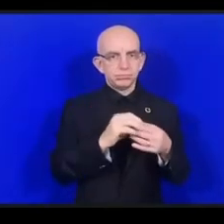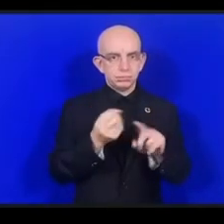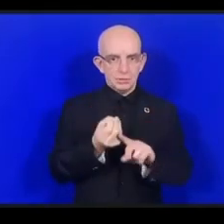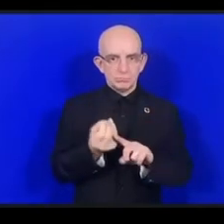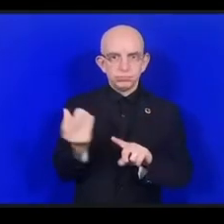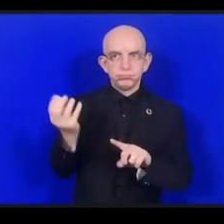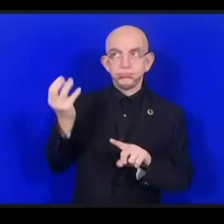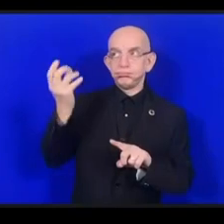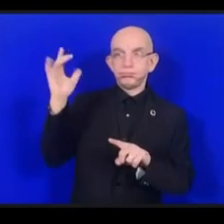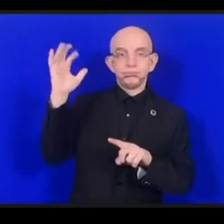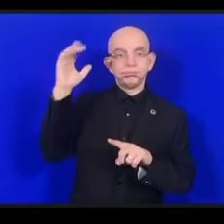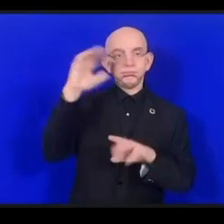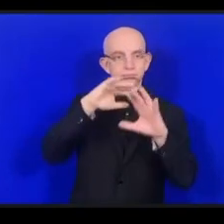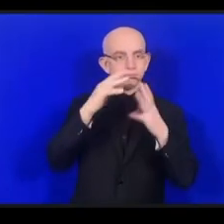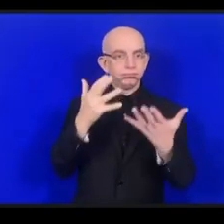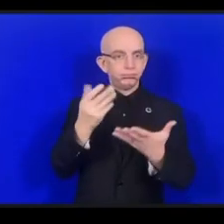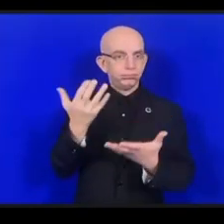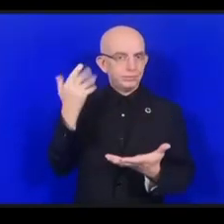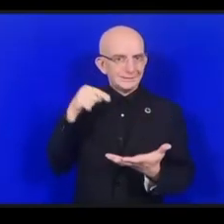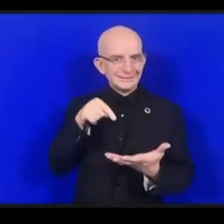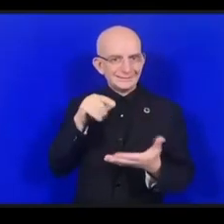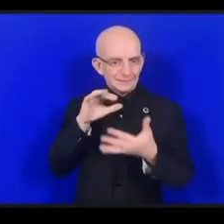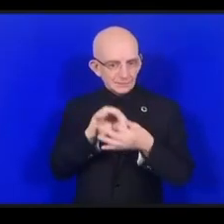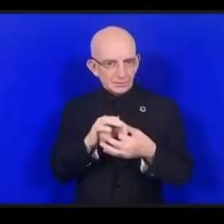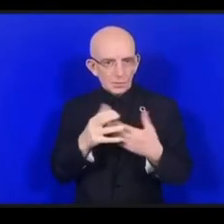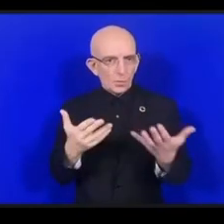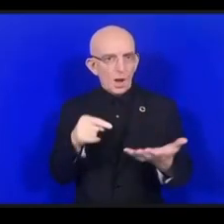也是非常重要的。